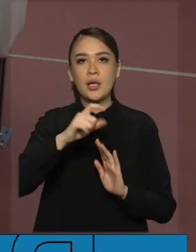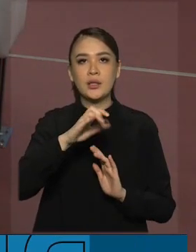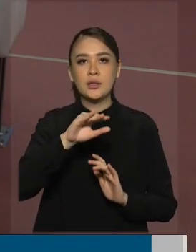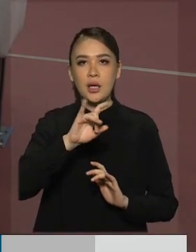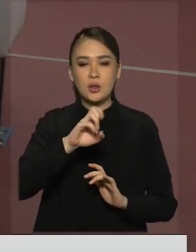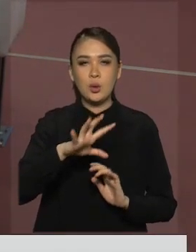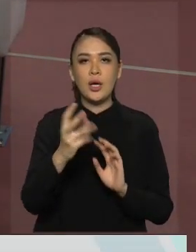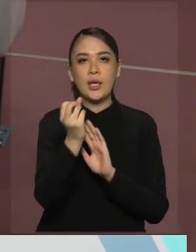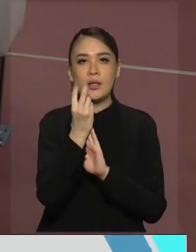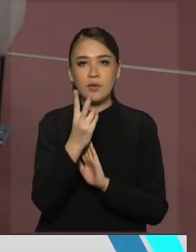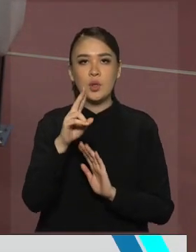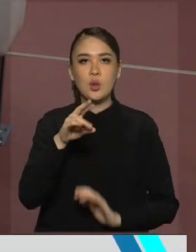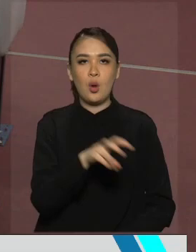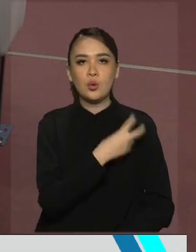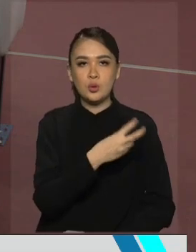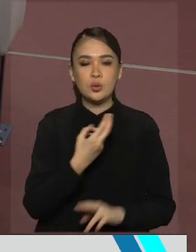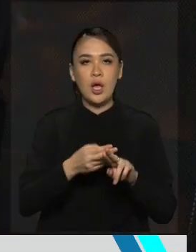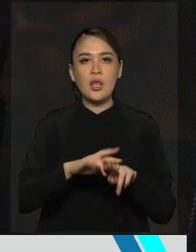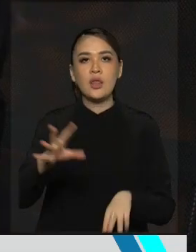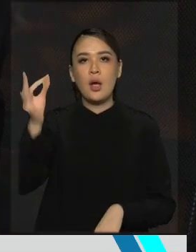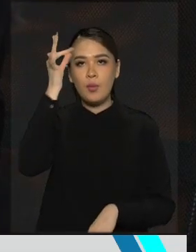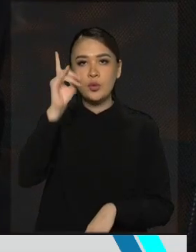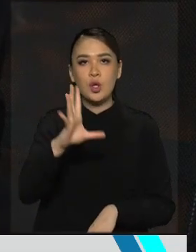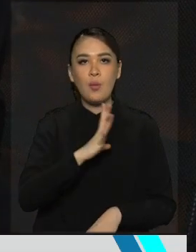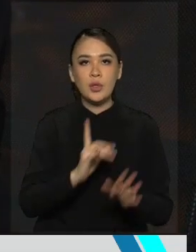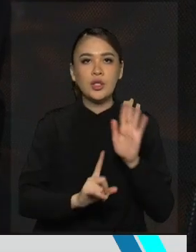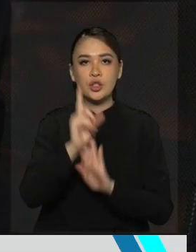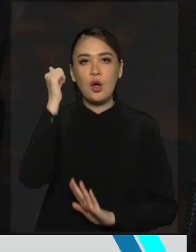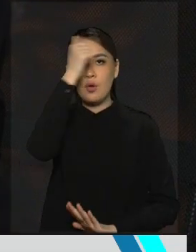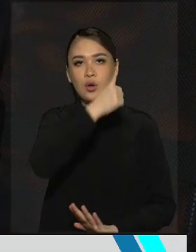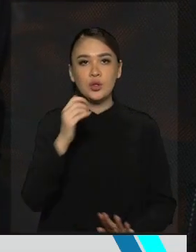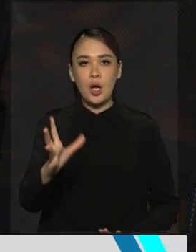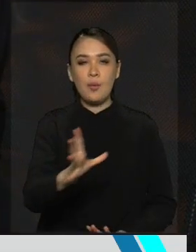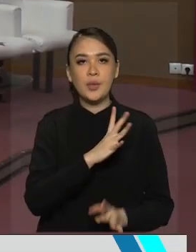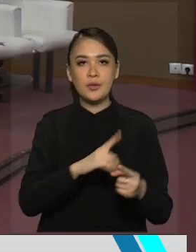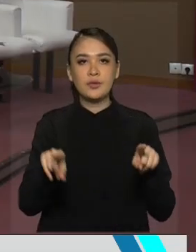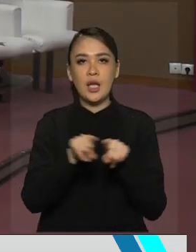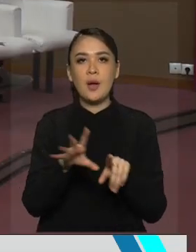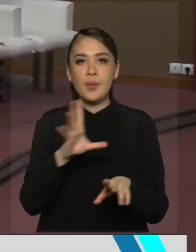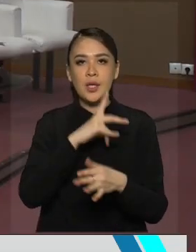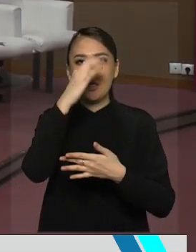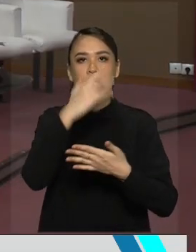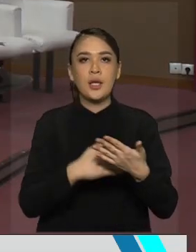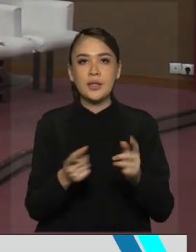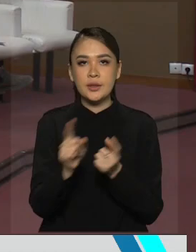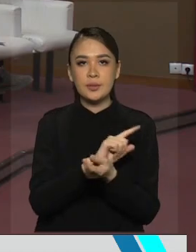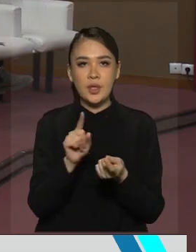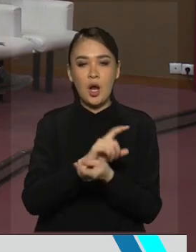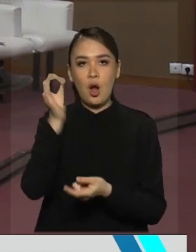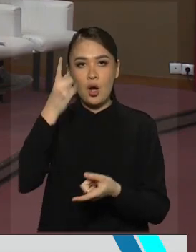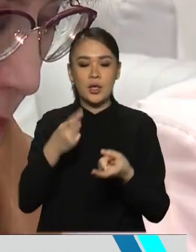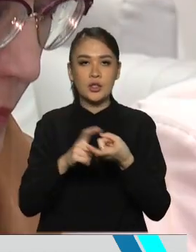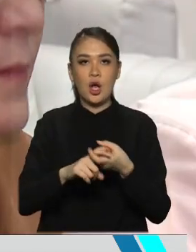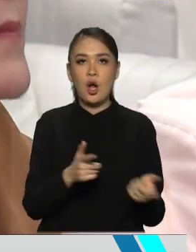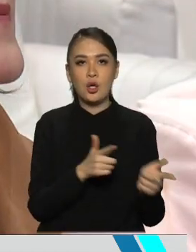и 12 докторантуры. Напомню, с начала этого года также внесли ряд изменений в законодательство, касающиеся